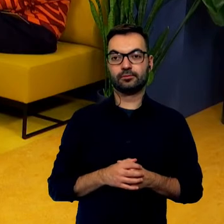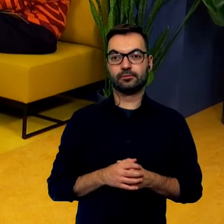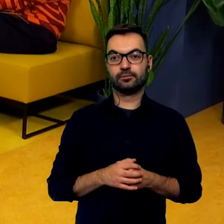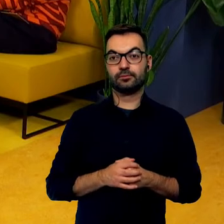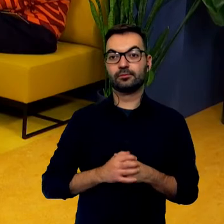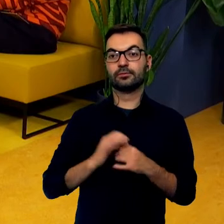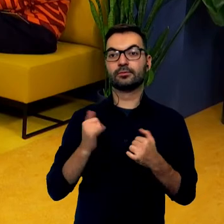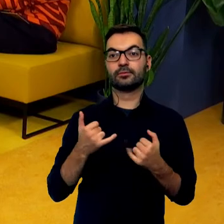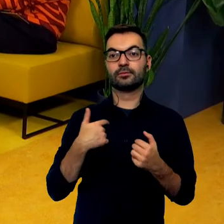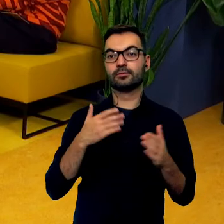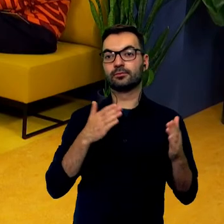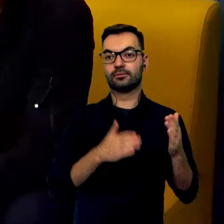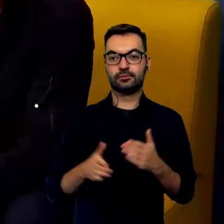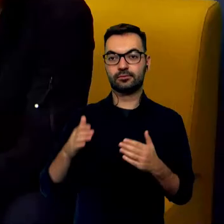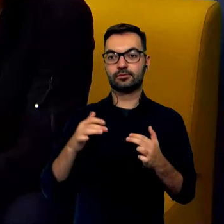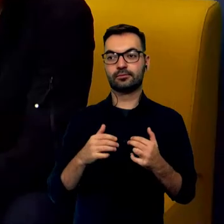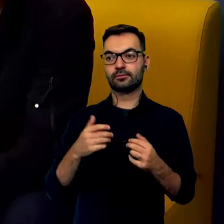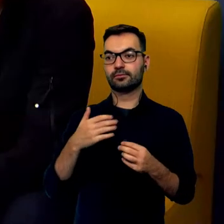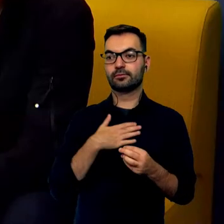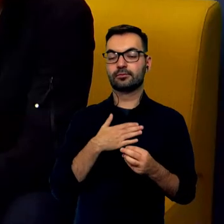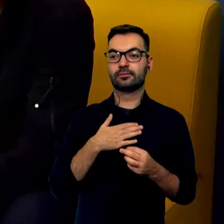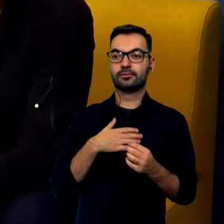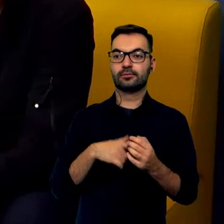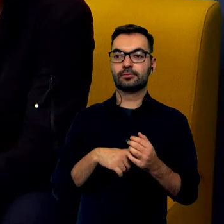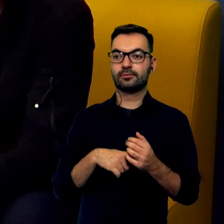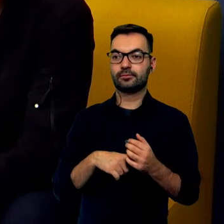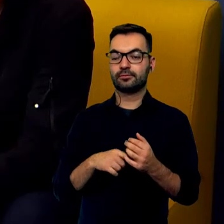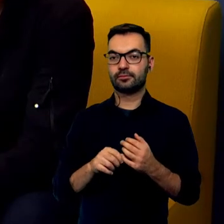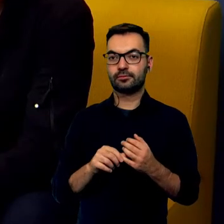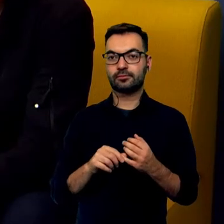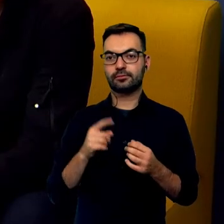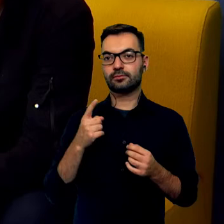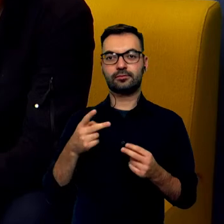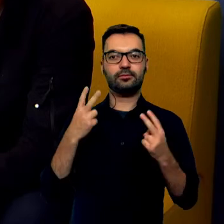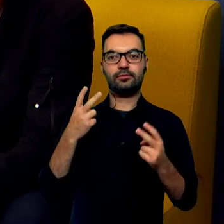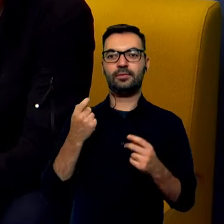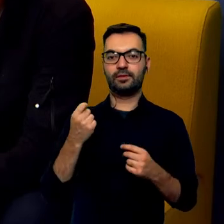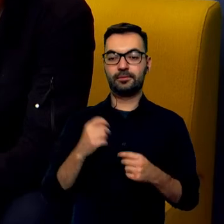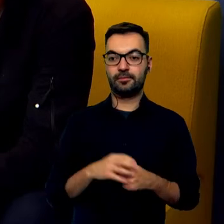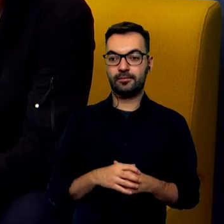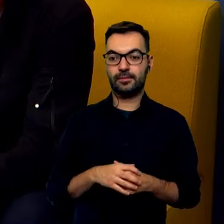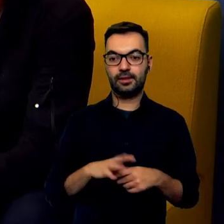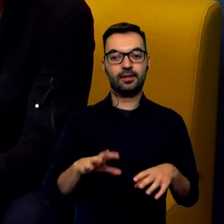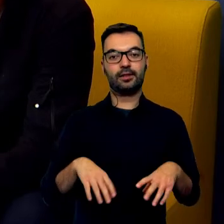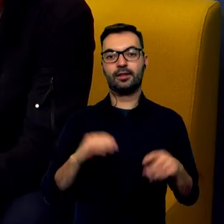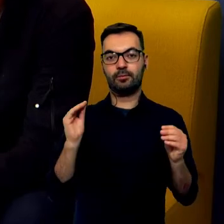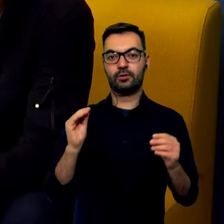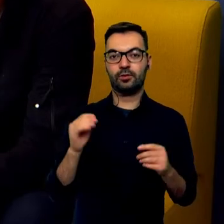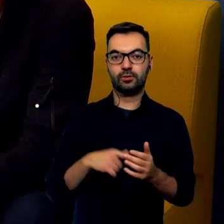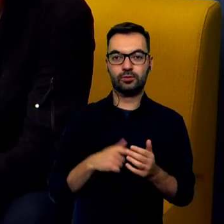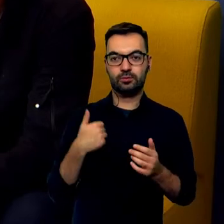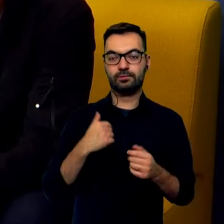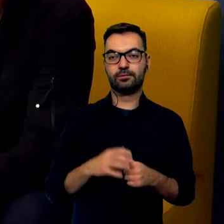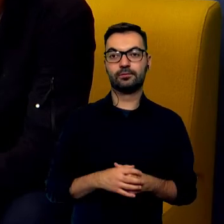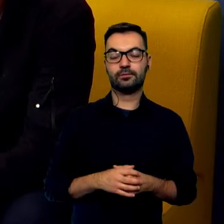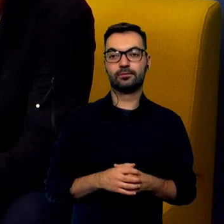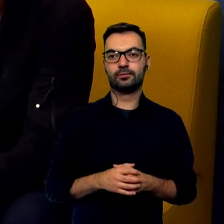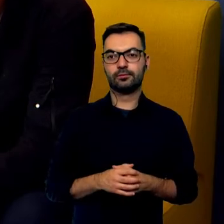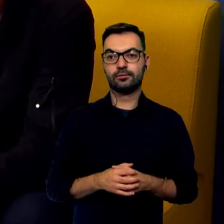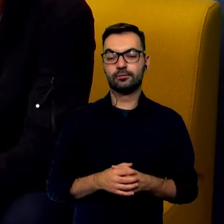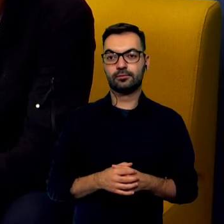I kiedy się do tego przygotowywałem, miałem taki jeden newralgiczny moment, to było na samym początku